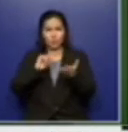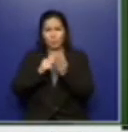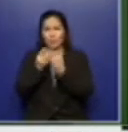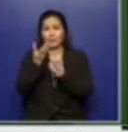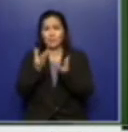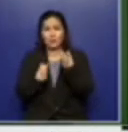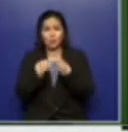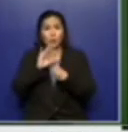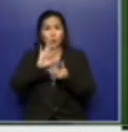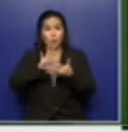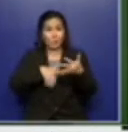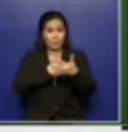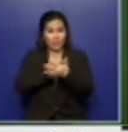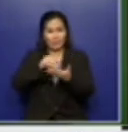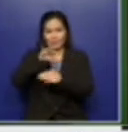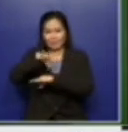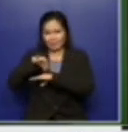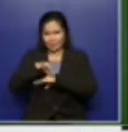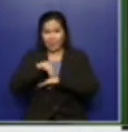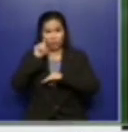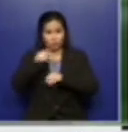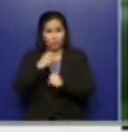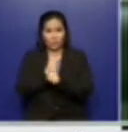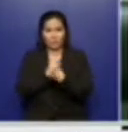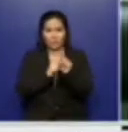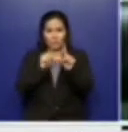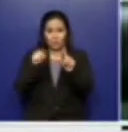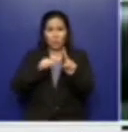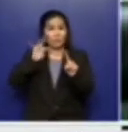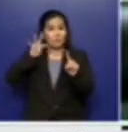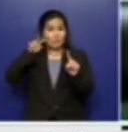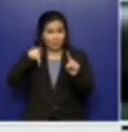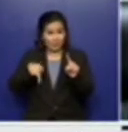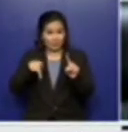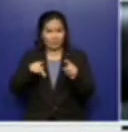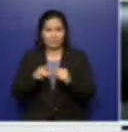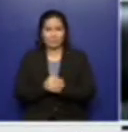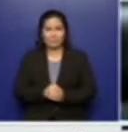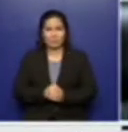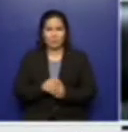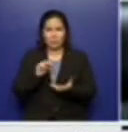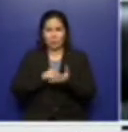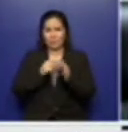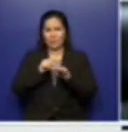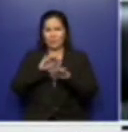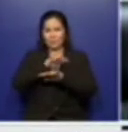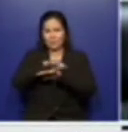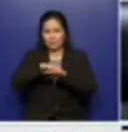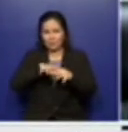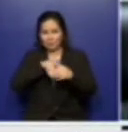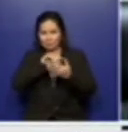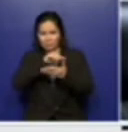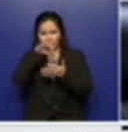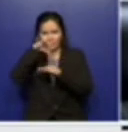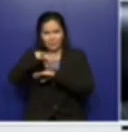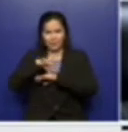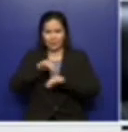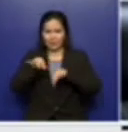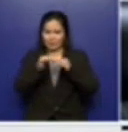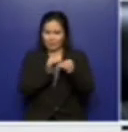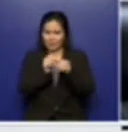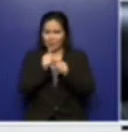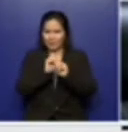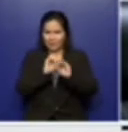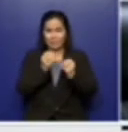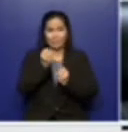ะต้องดำเนินการให้ได้1ต่อ 4,000 จะถือว่าเป็นแผนที่อธิบายไม่ว่าเป็นป่าเป็นที่